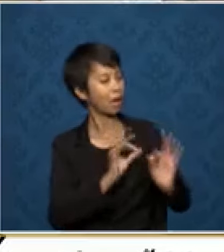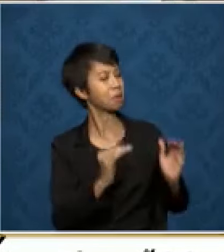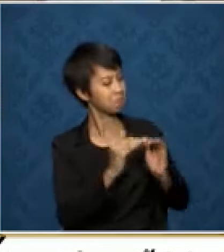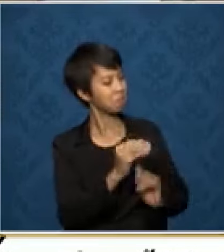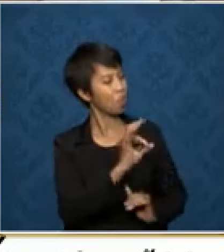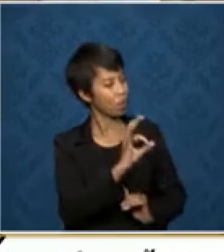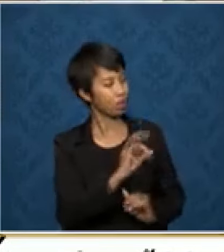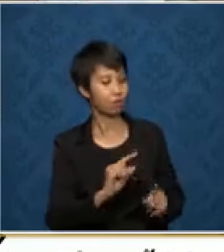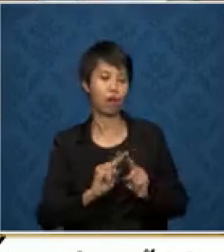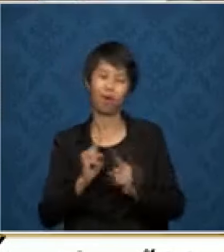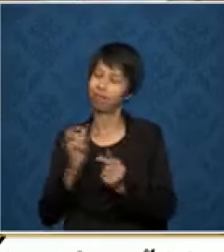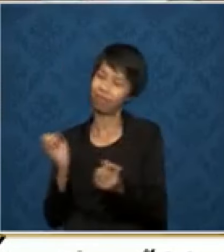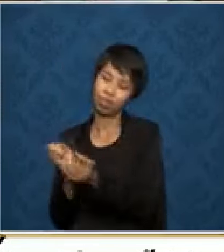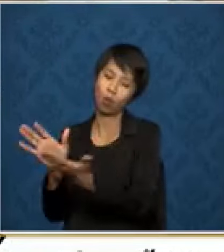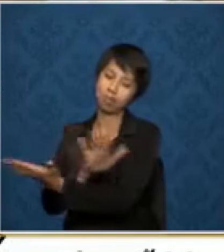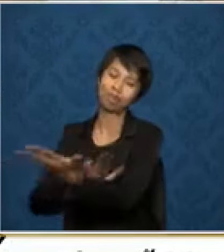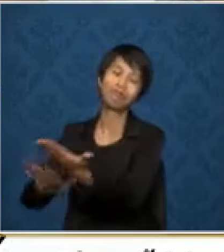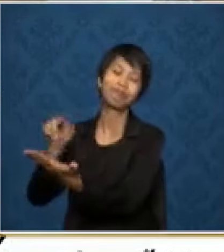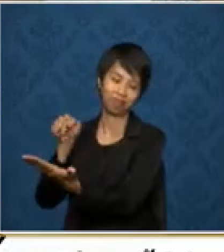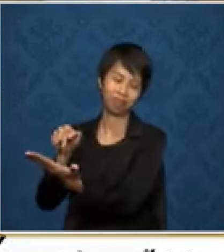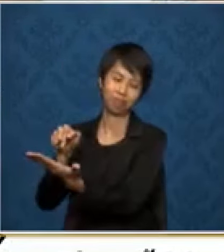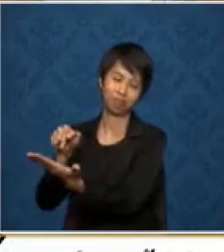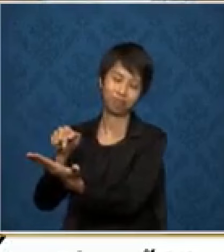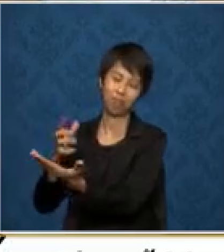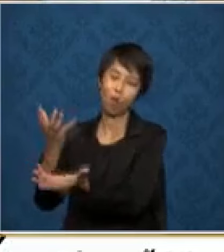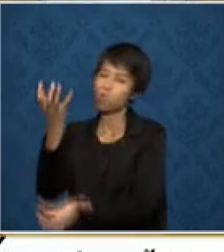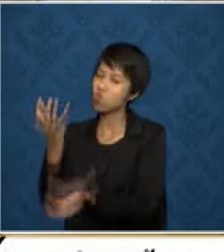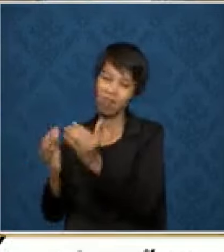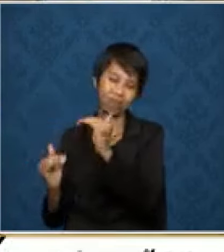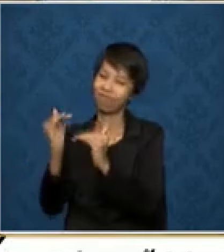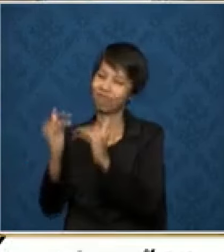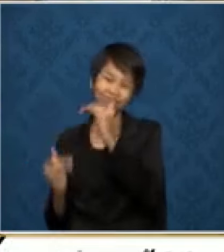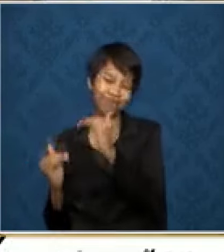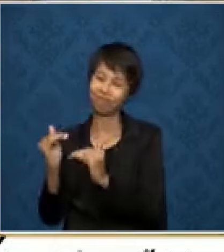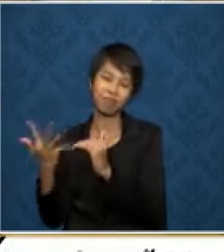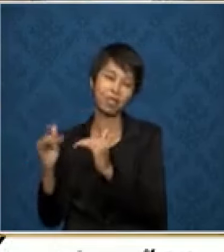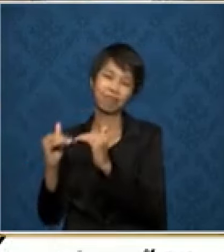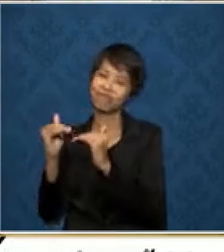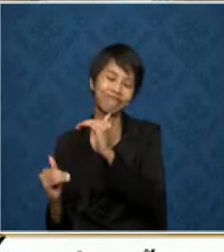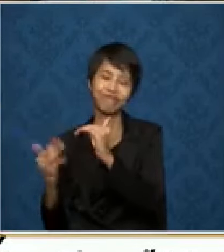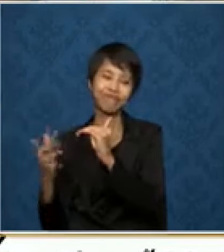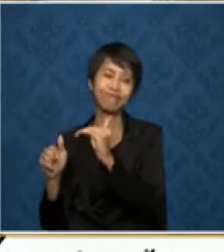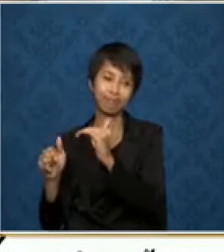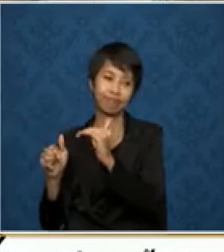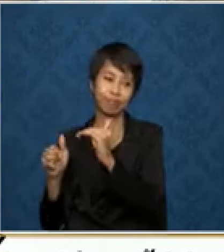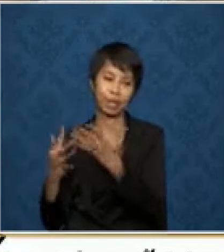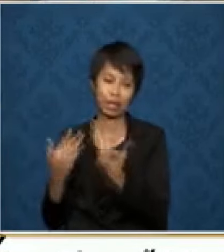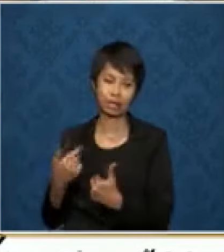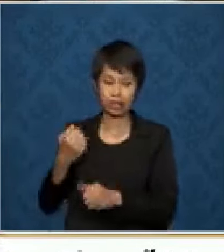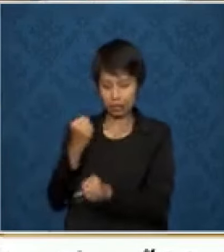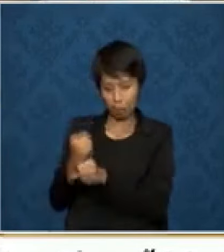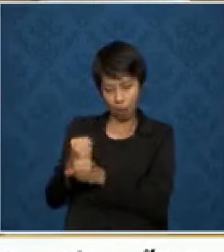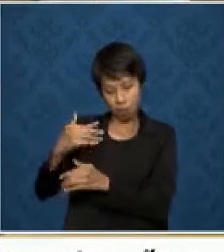ยุติธรรมกับประเทศและไม่ยุติธรรมกับหลักนิติธรรมของประเทศที่สั่งสมกันมา